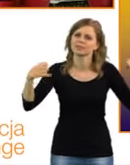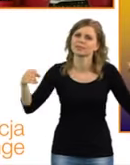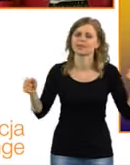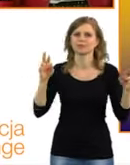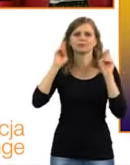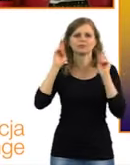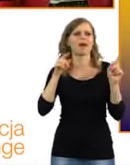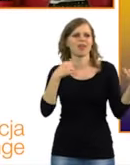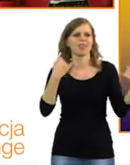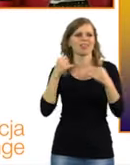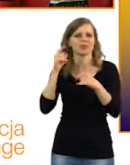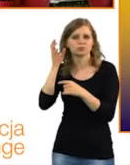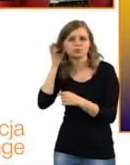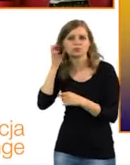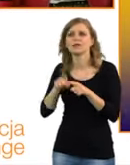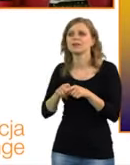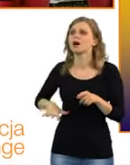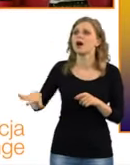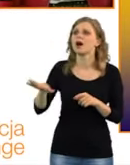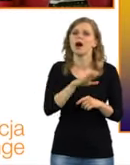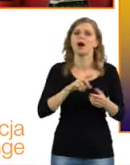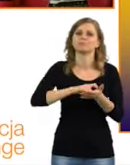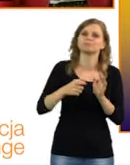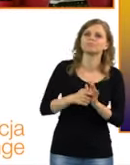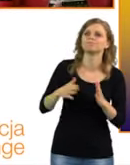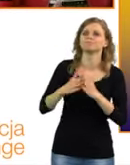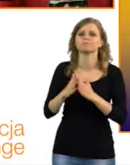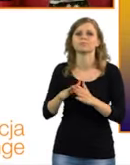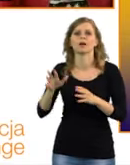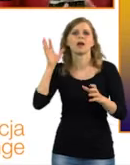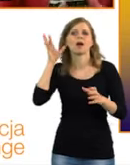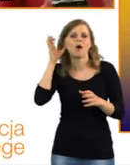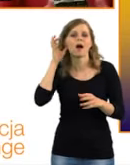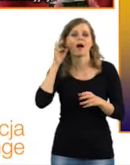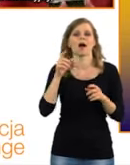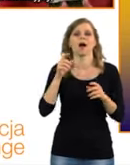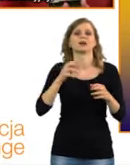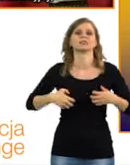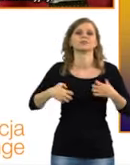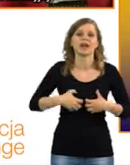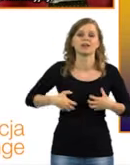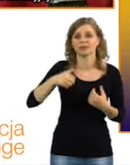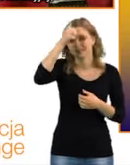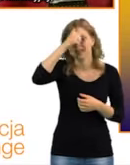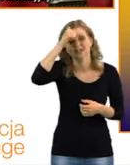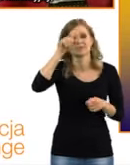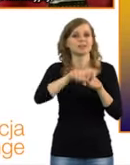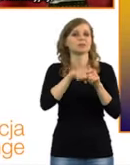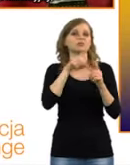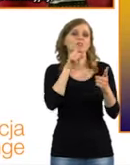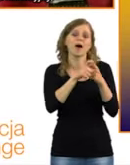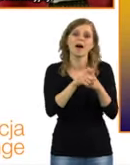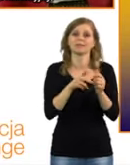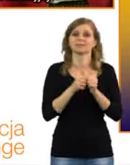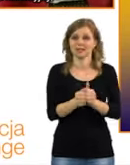słuchowo dźwięków z otoczenia, nazw, zwierząt, ale również tekstów, zdań. Mówiąc do dziecka, staramy